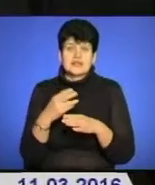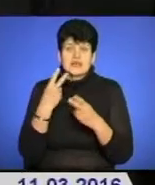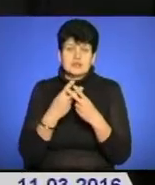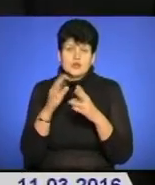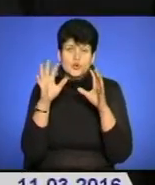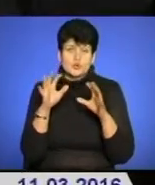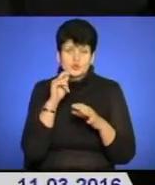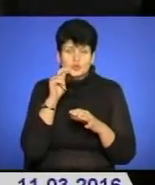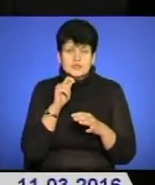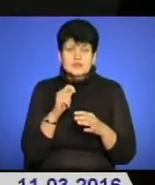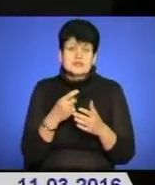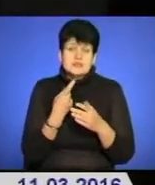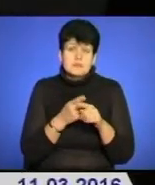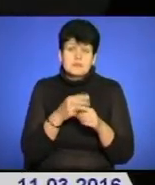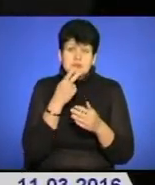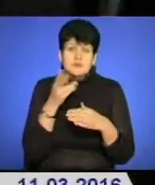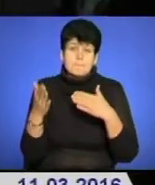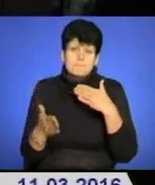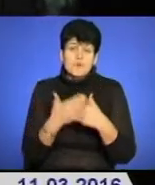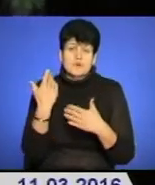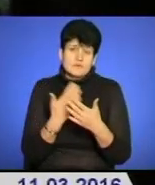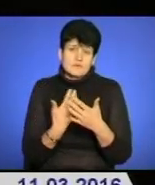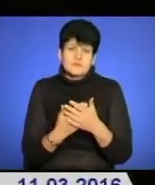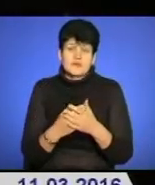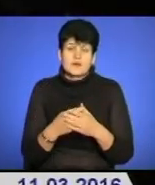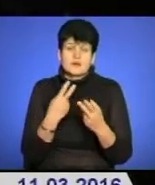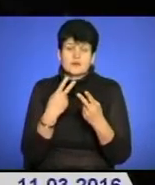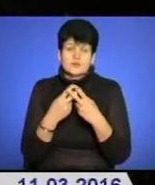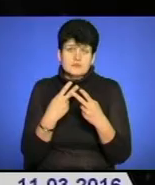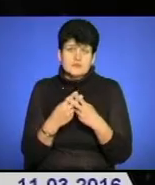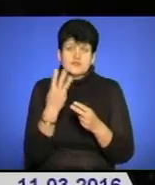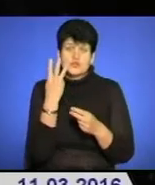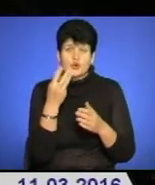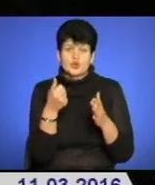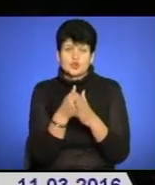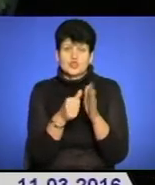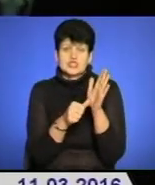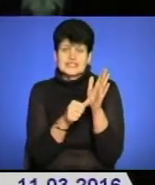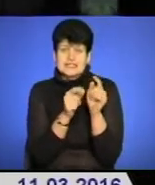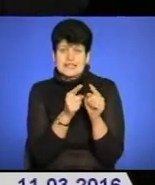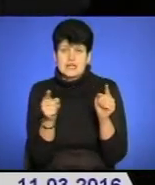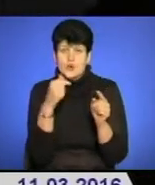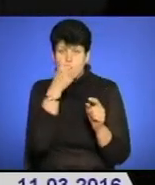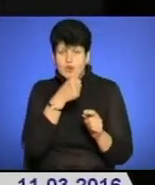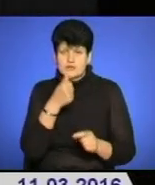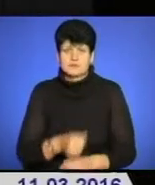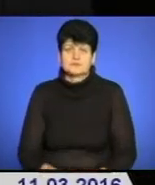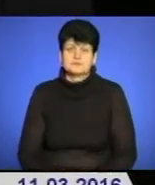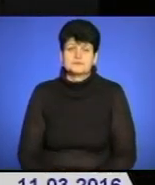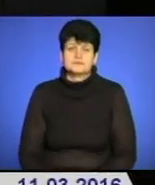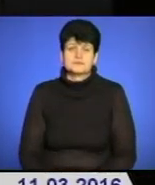України. Санкція статті передбачає покарання у вигляді позбавлення волі на строк від 3 до 6 років. Триває розслідування.